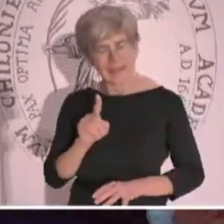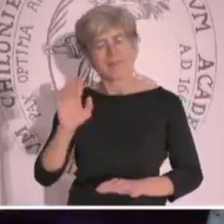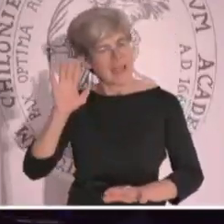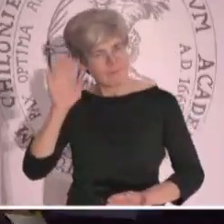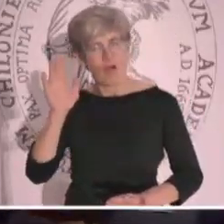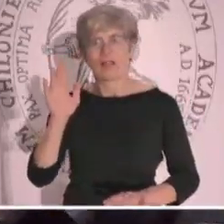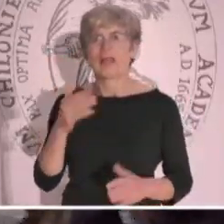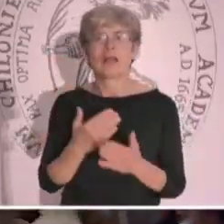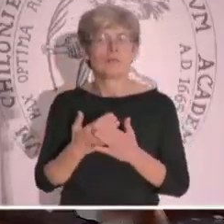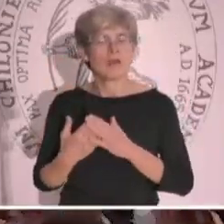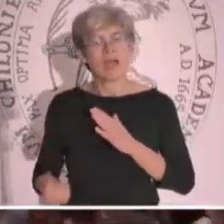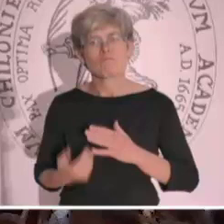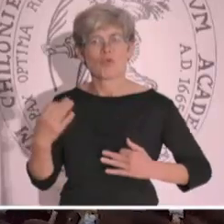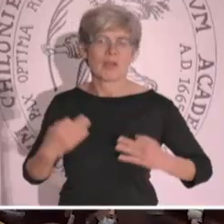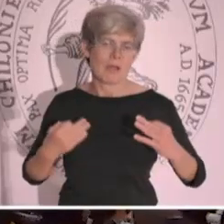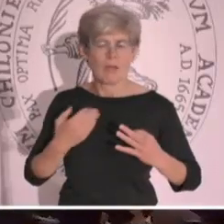Impro-Theater und natürlich noch vieles mehr.